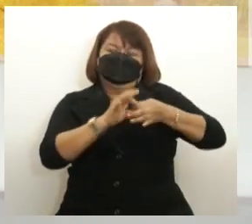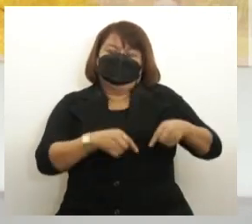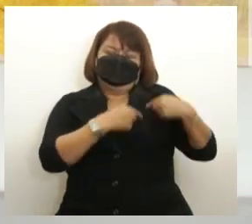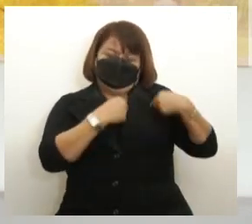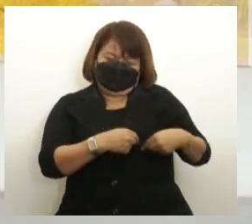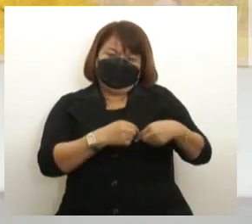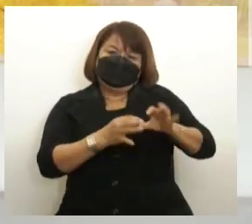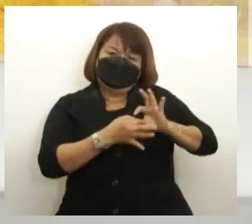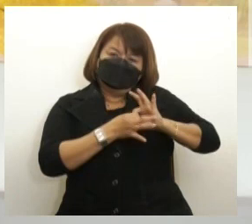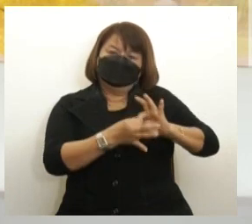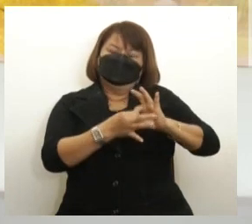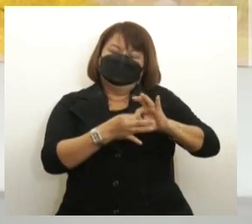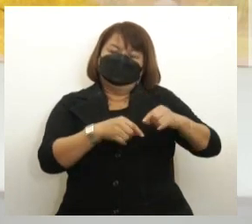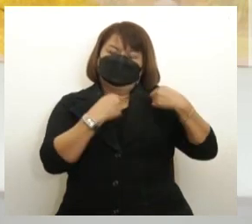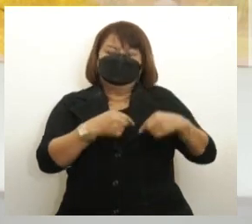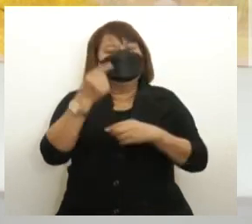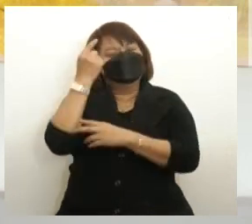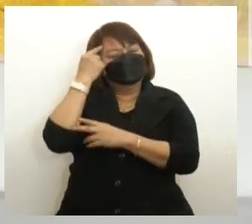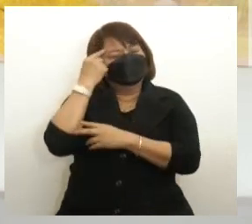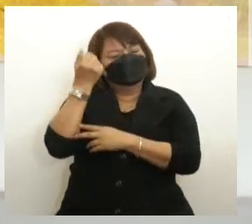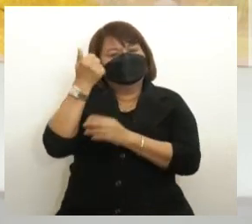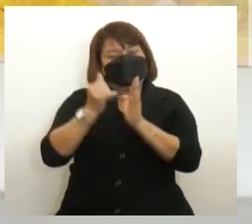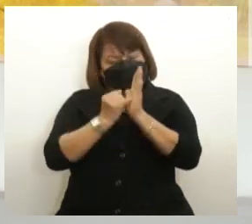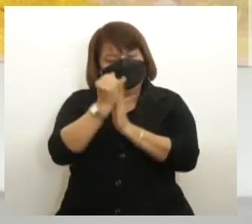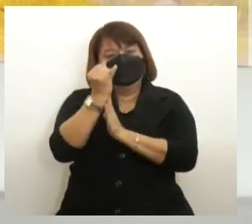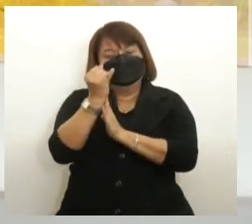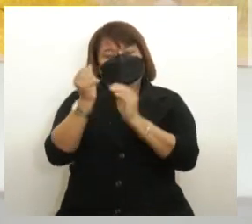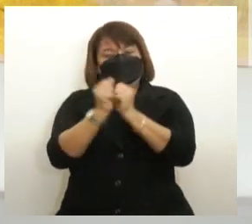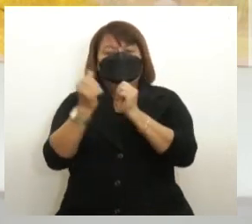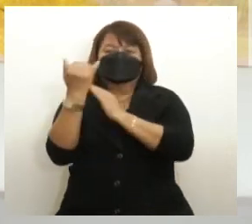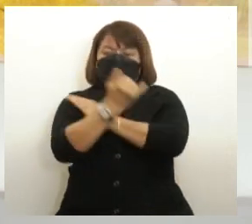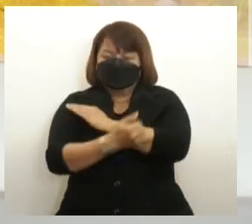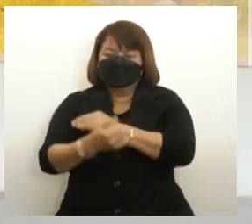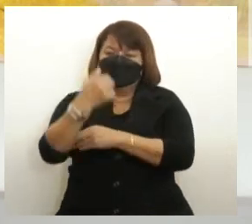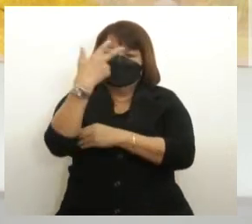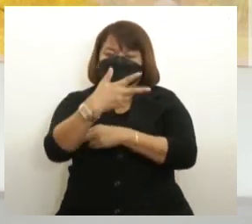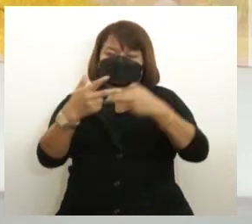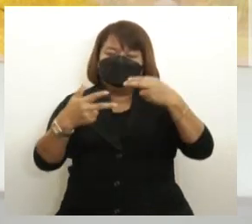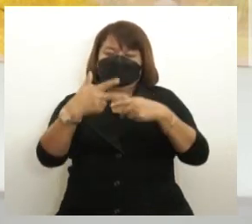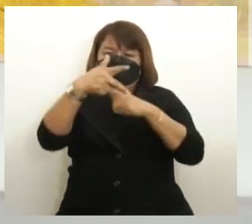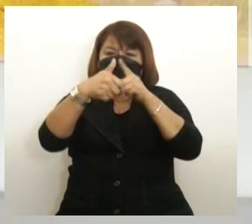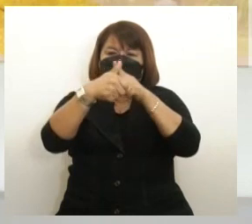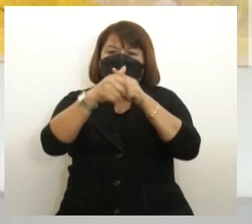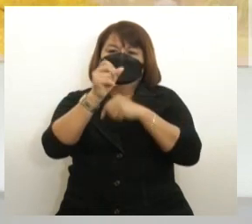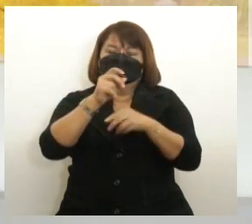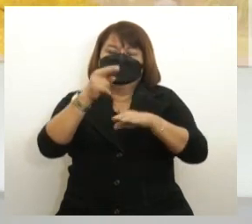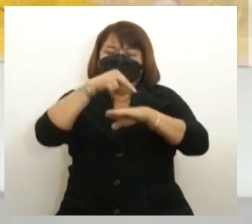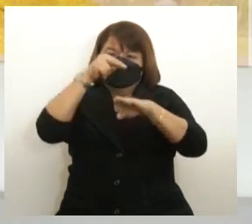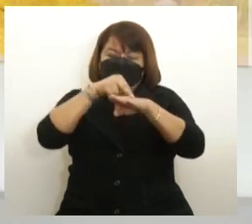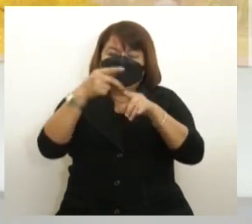ามีทัศนคติที่ถูกต้องต่อบ้านเมืองใน3เรื่องไม่ว่าชาติศาสนาพระมหากษั